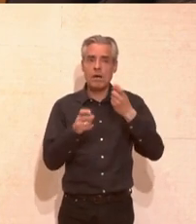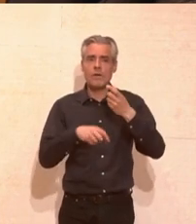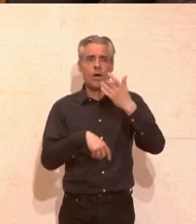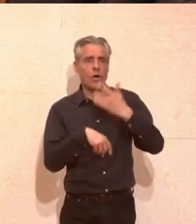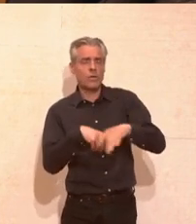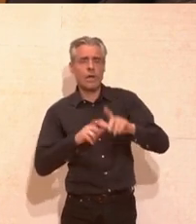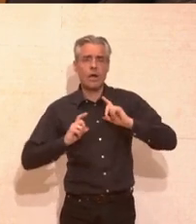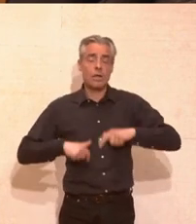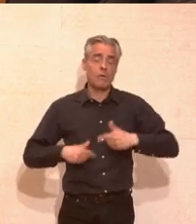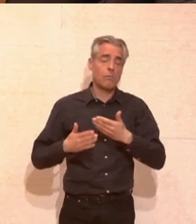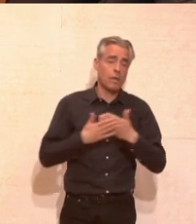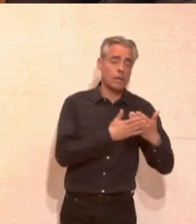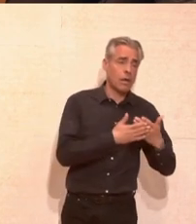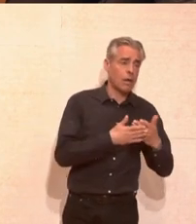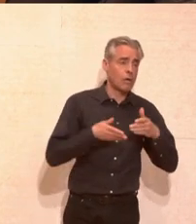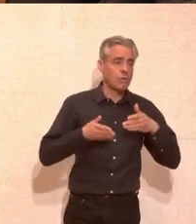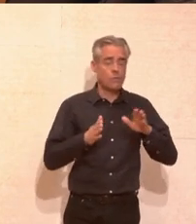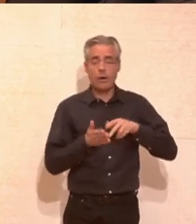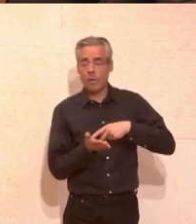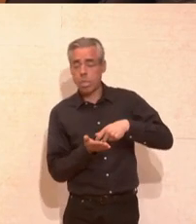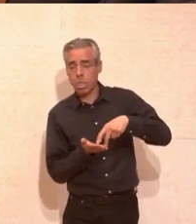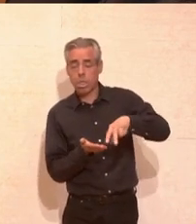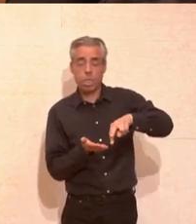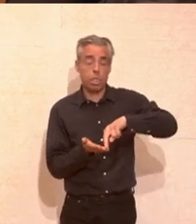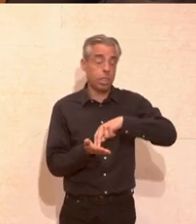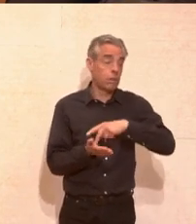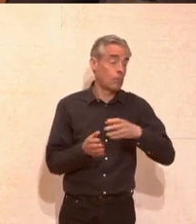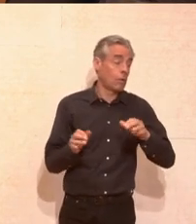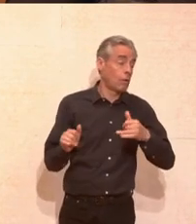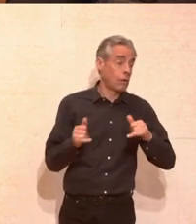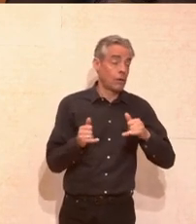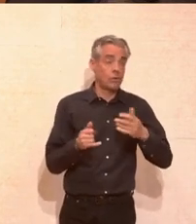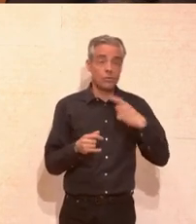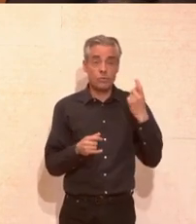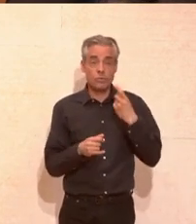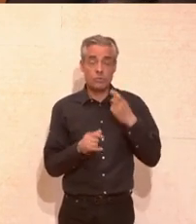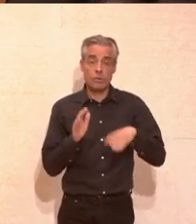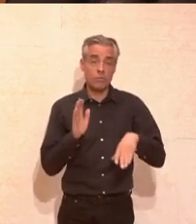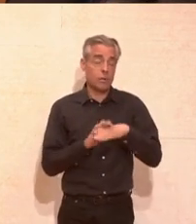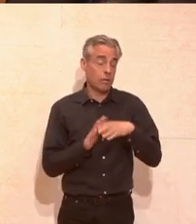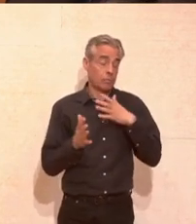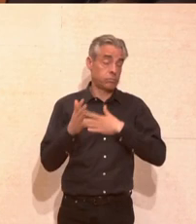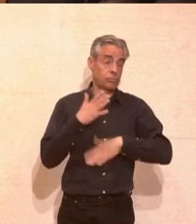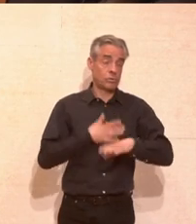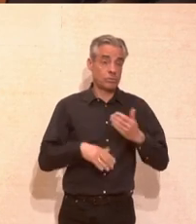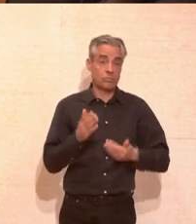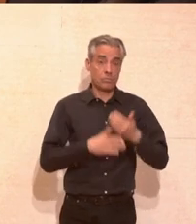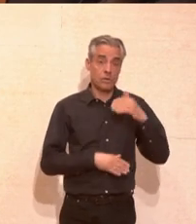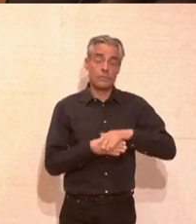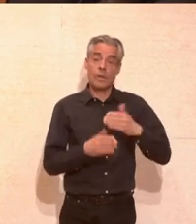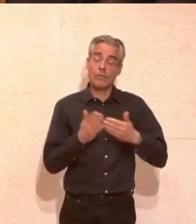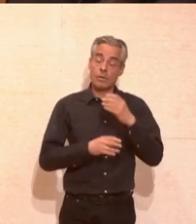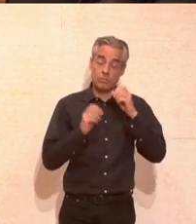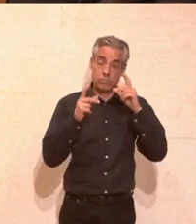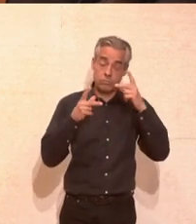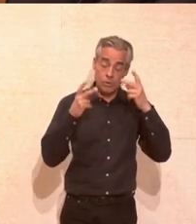retard à l'école le matin, qui traîne dans le couloir en revenant de récré, qui traîne pour partir en récréation, qui parfois s'endort le matin,